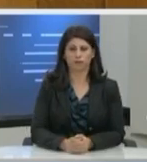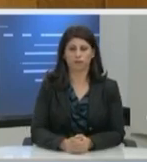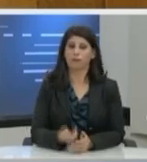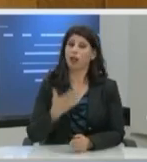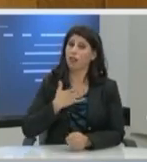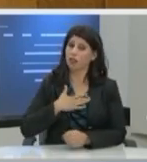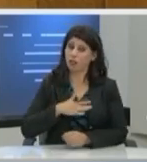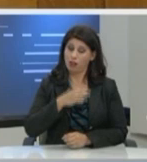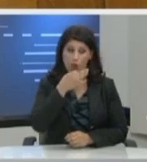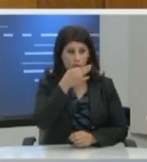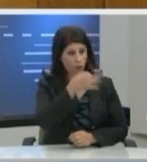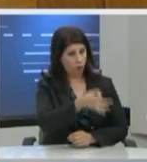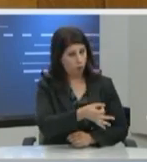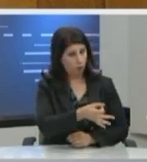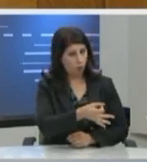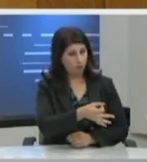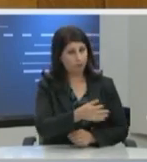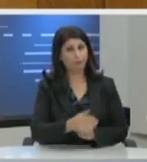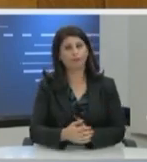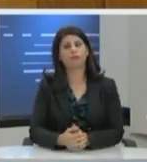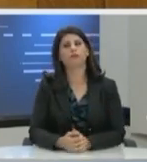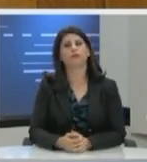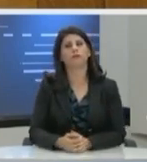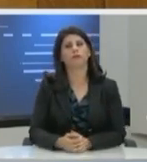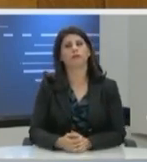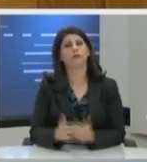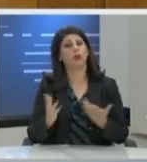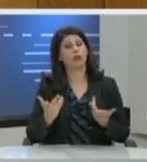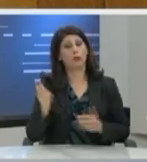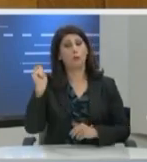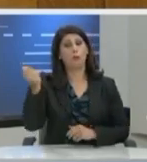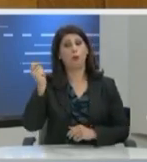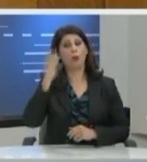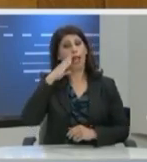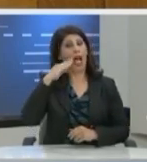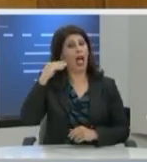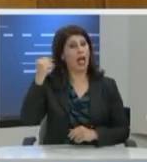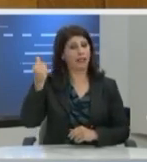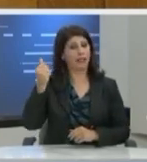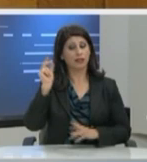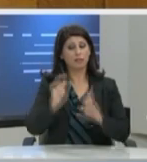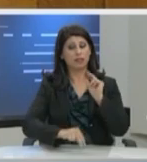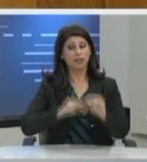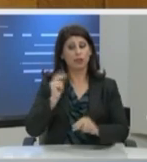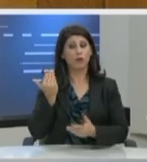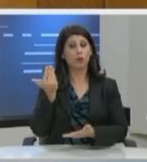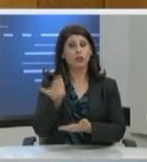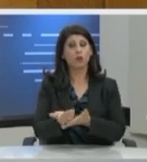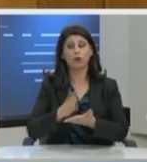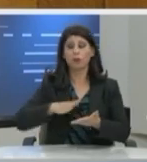Και θέλω να του επισημάνω ότι οι πολιτικοί άνδρες την ψήφο τη ζητούν από το λαό και